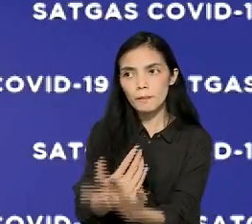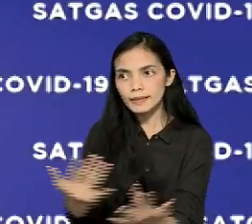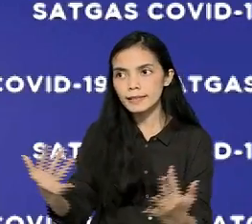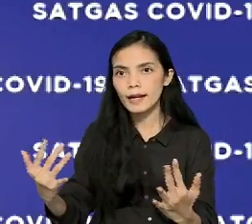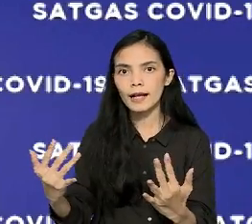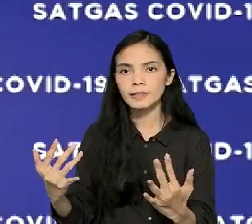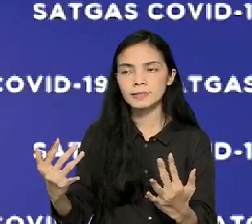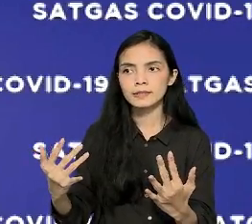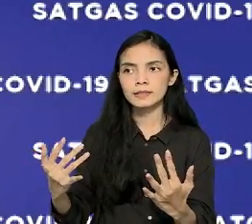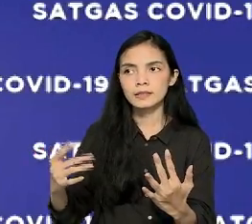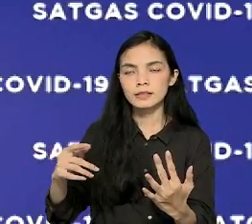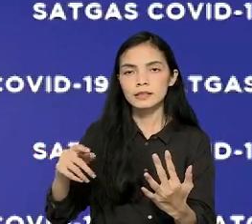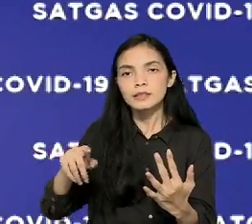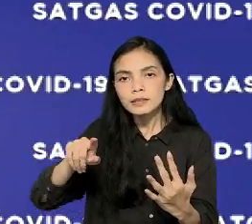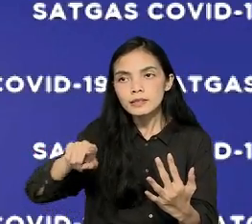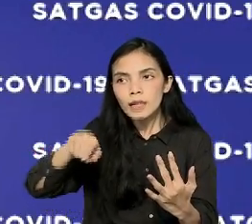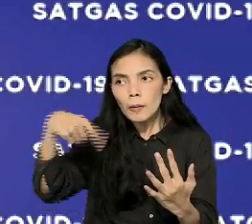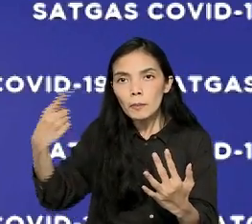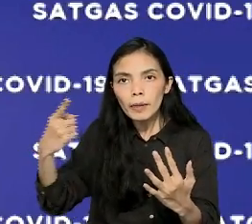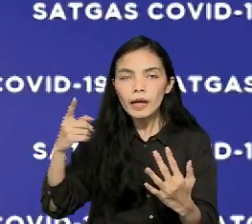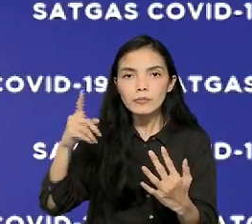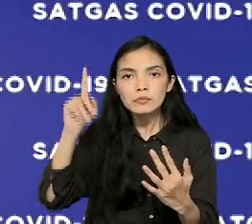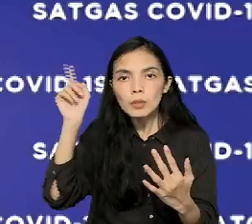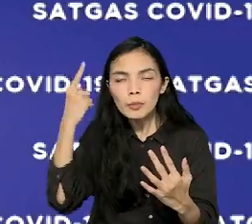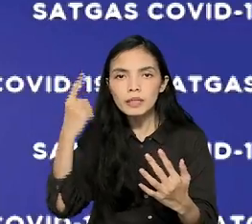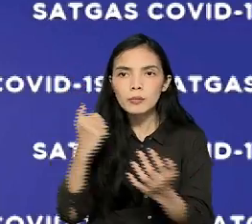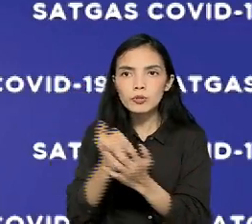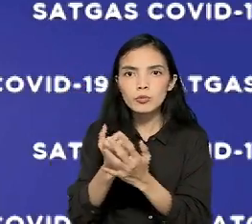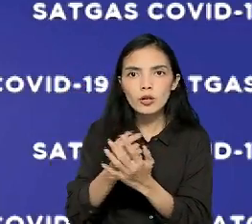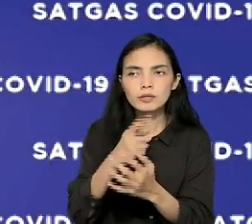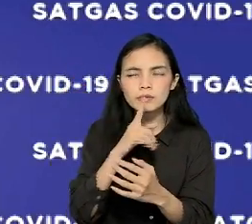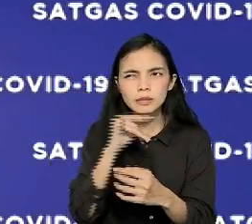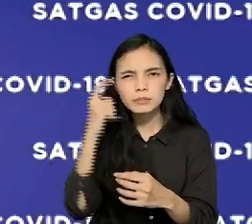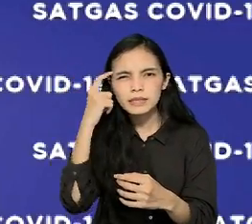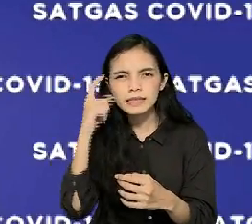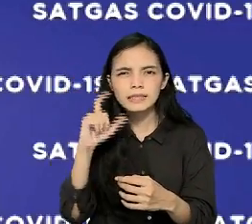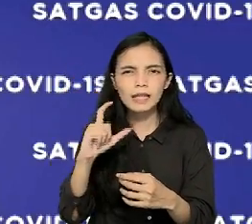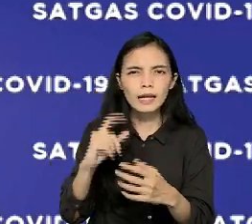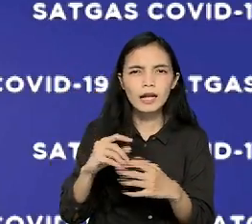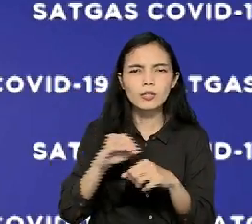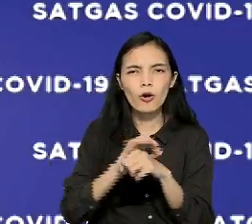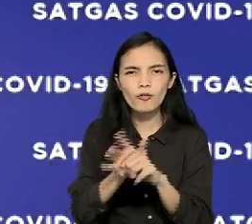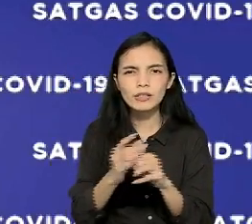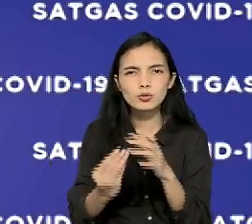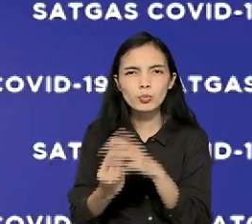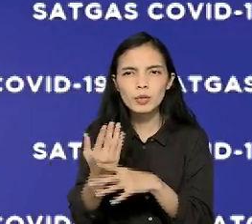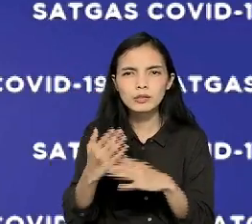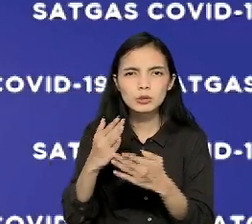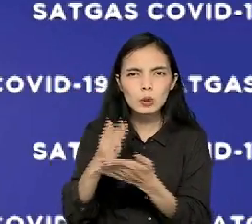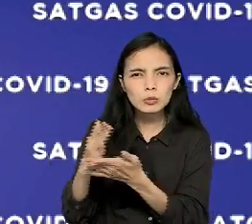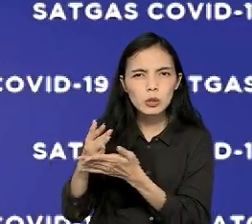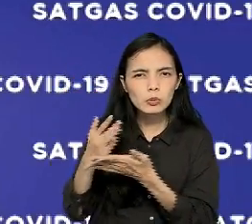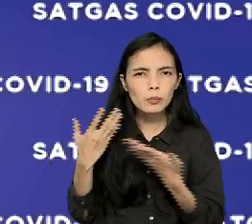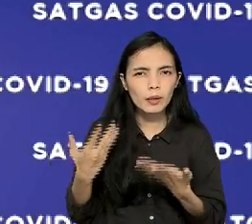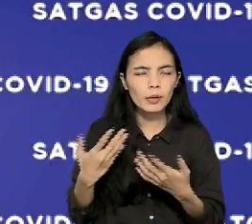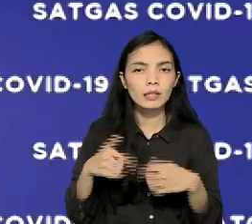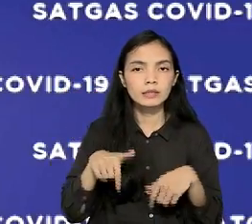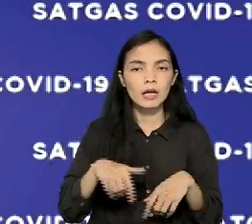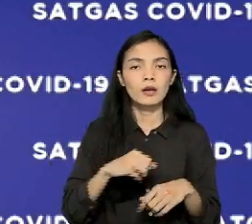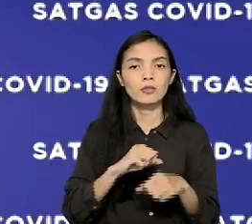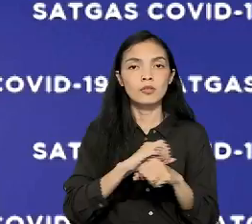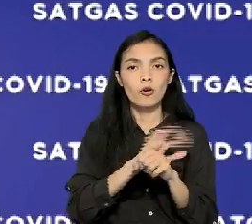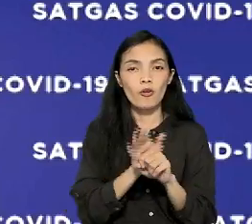sampai hilir sumber penularan COVID-19. Saat ini, kebijakan pengendalian COVID-19 yang masih